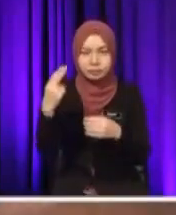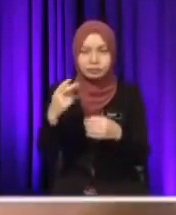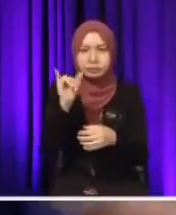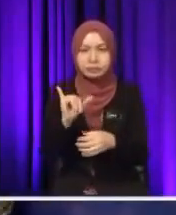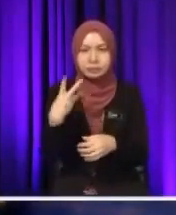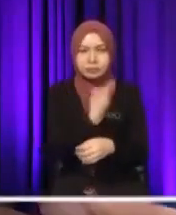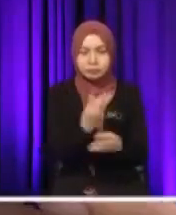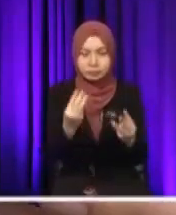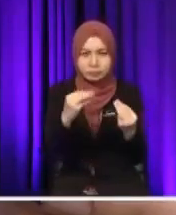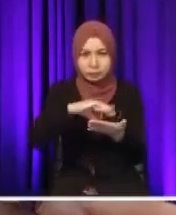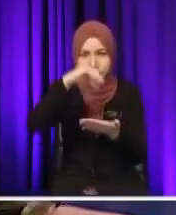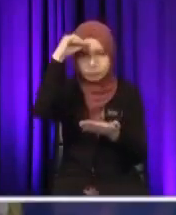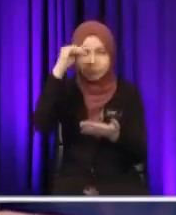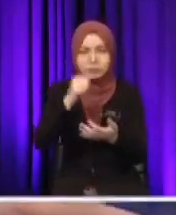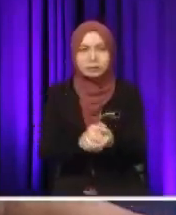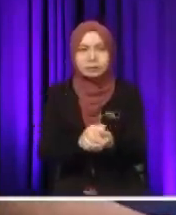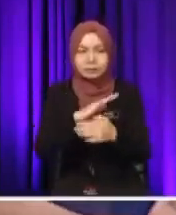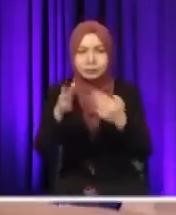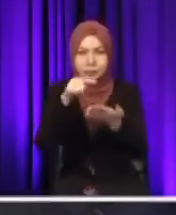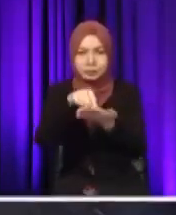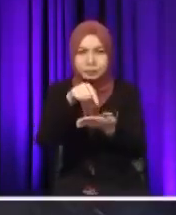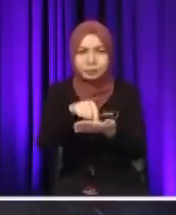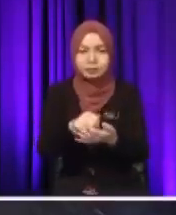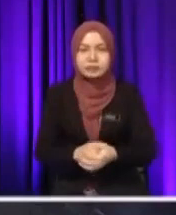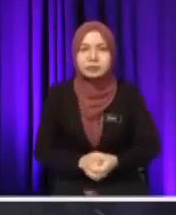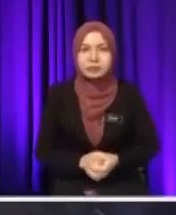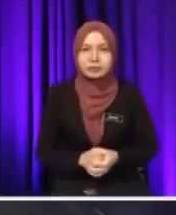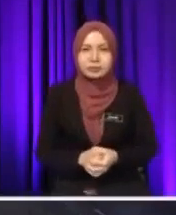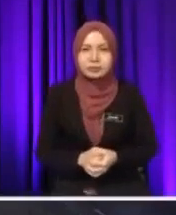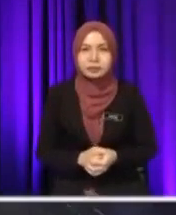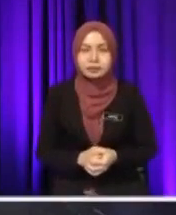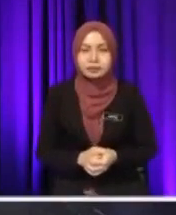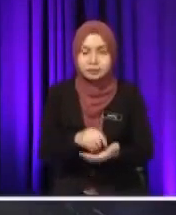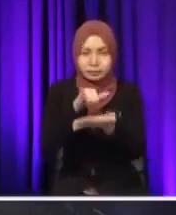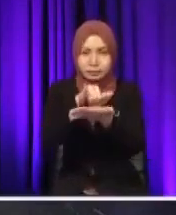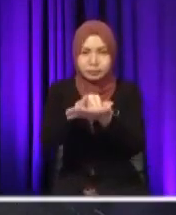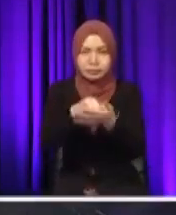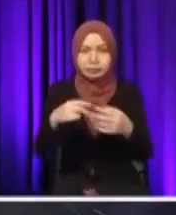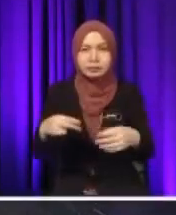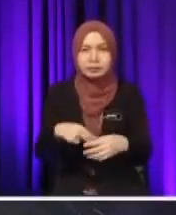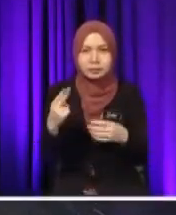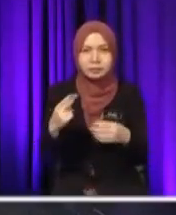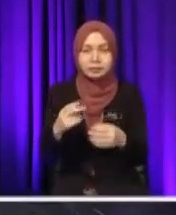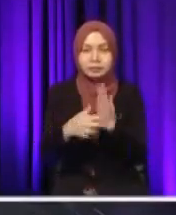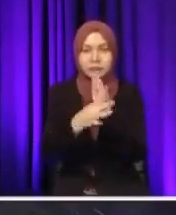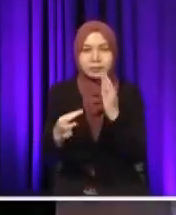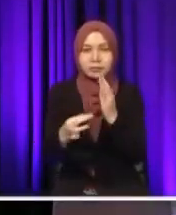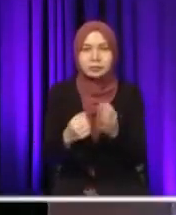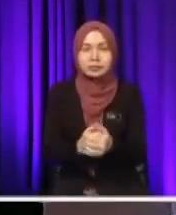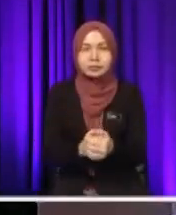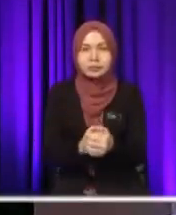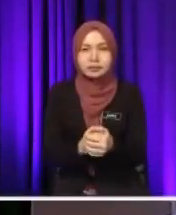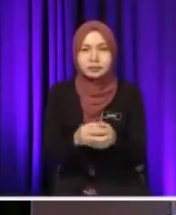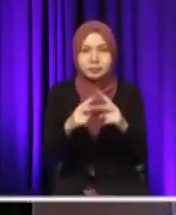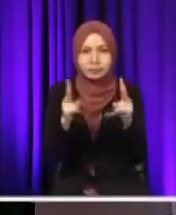Ini semua minyak Kita tahu struktur dia dulu. Okey, faham. So, kita tengok di situ penghasilan minyak sawit paling banyak. Okey, kita pergi